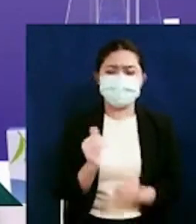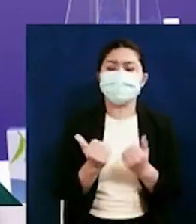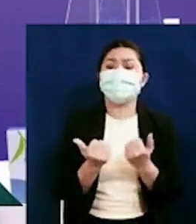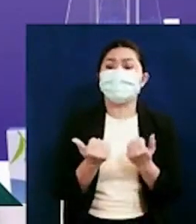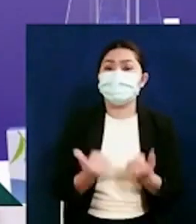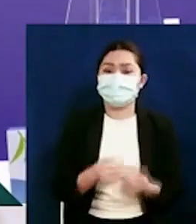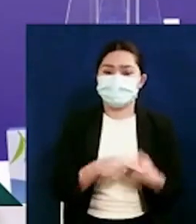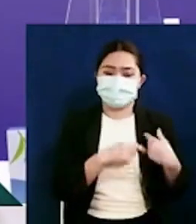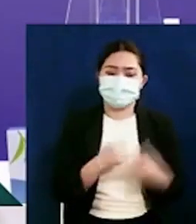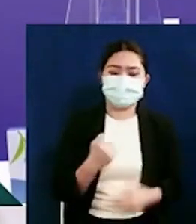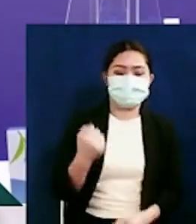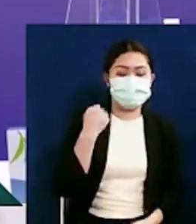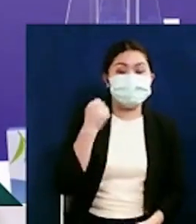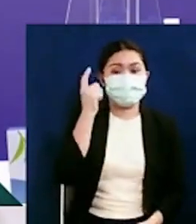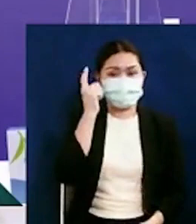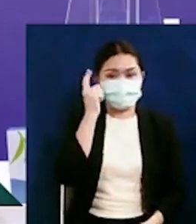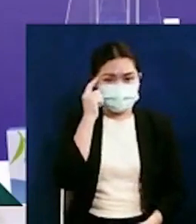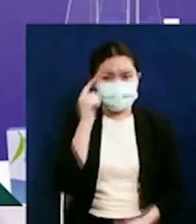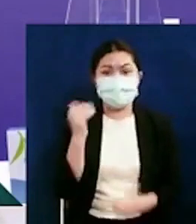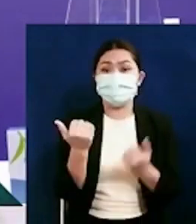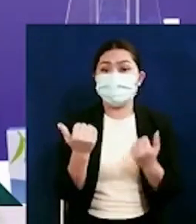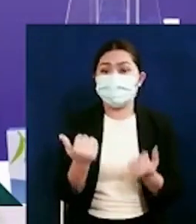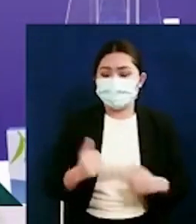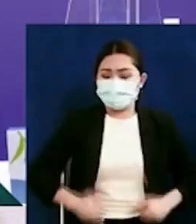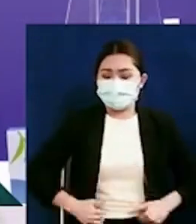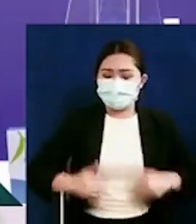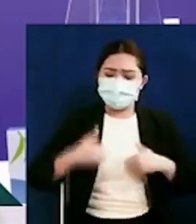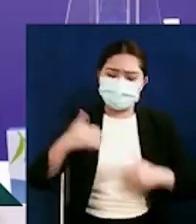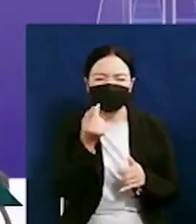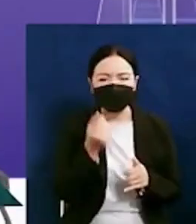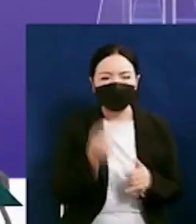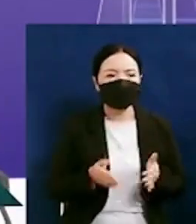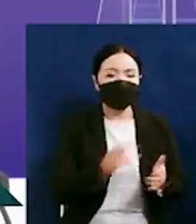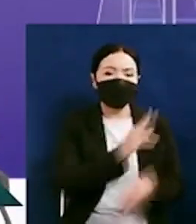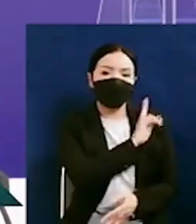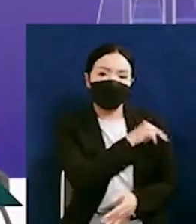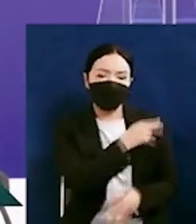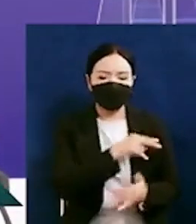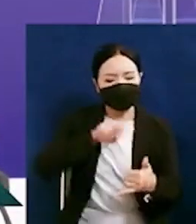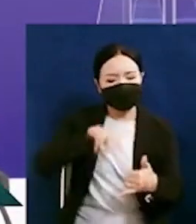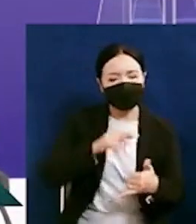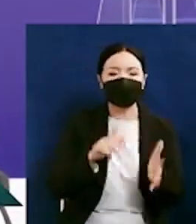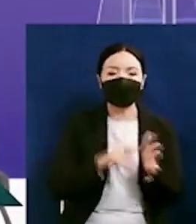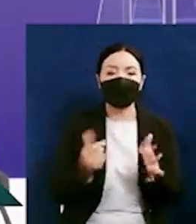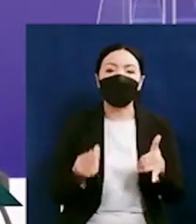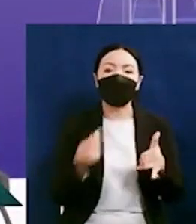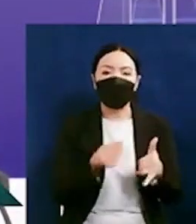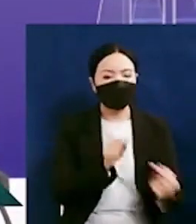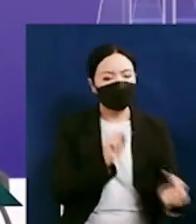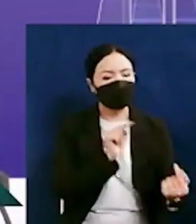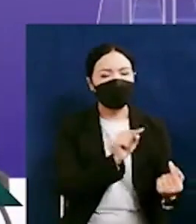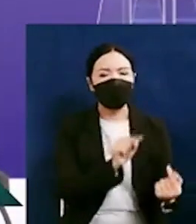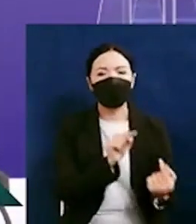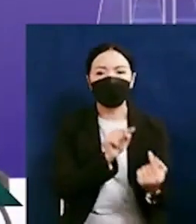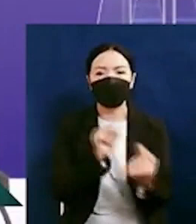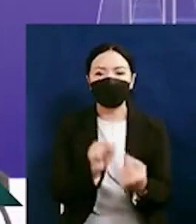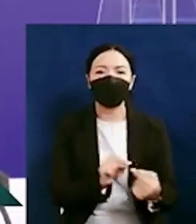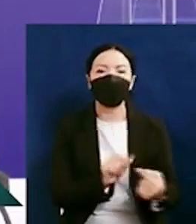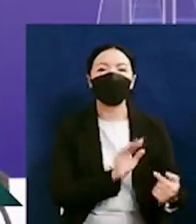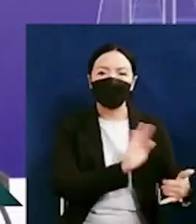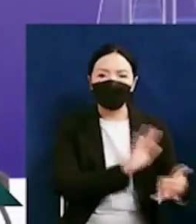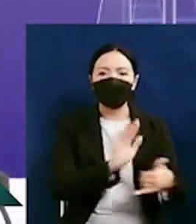คนมีผู้ที่รักษาอยู่ในโฮม isolationหรือว่าเอ่อคอมพิวเตี Eye solutionประมาณ 60-70เปอร์เซ็นต์